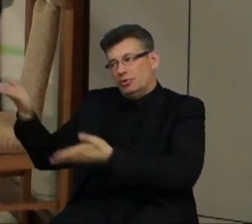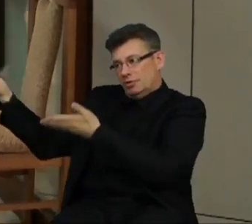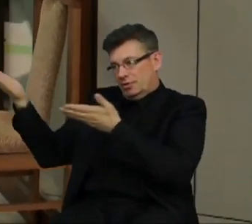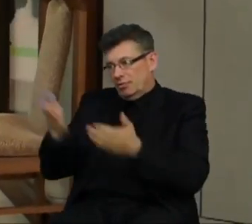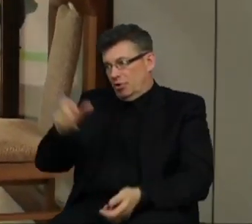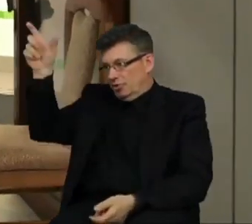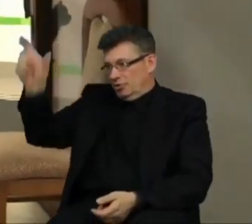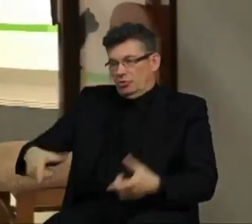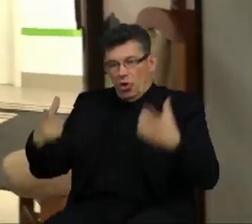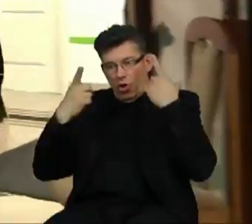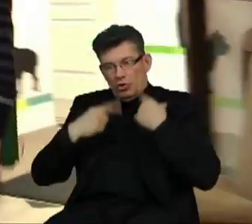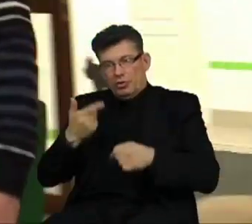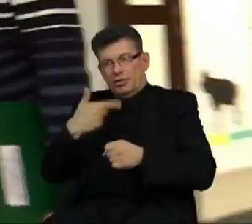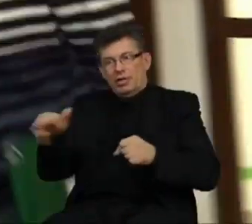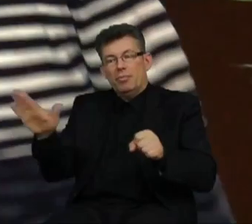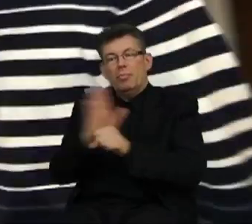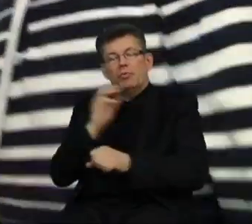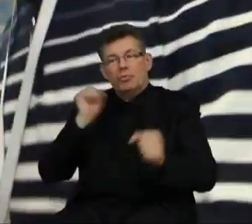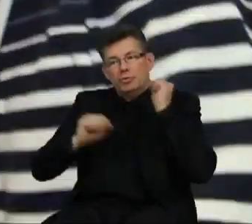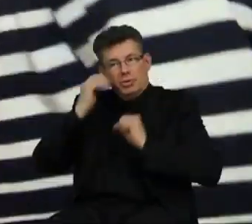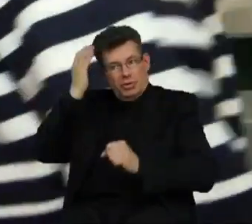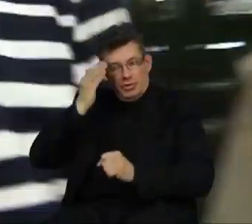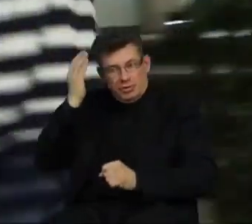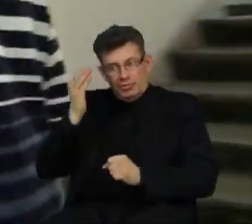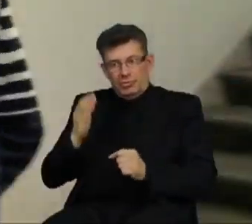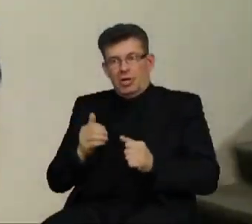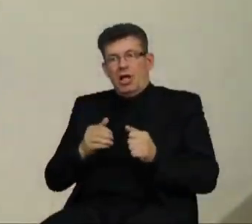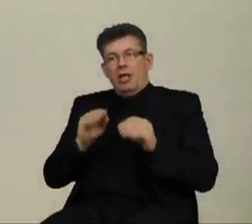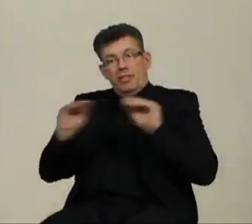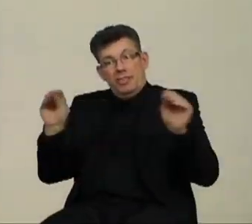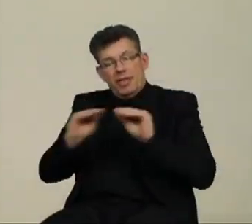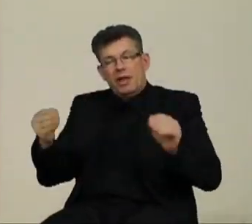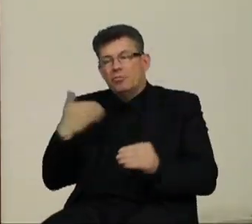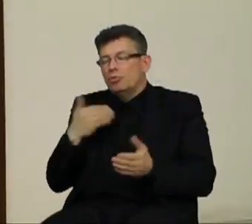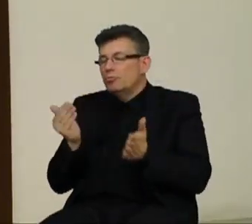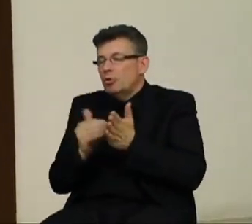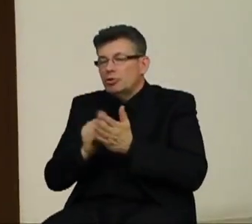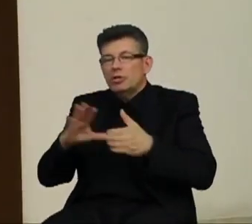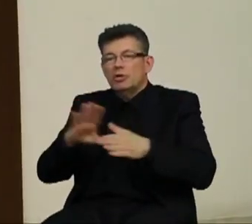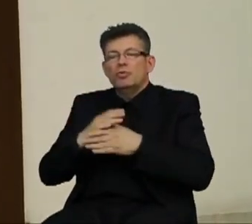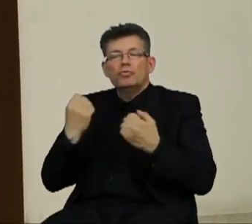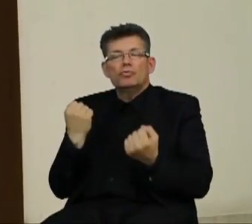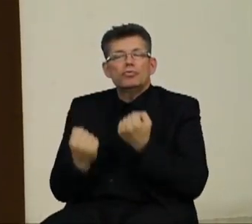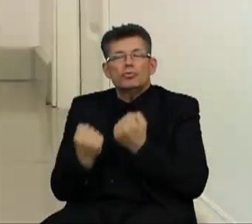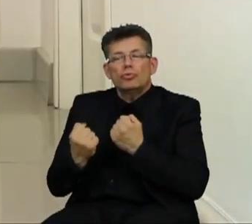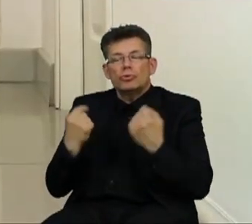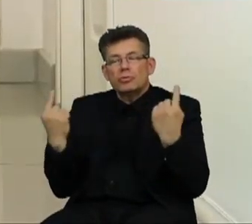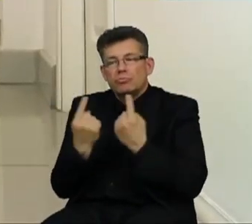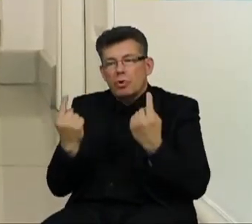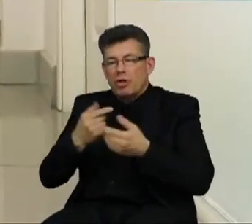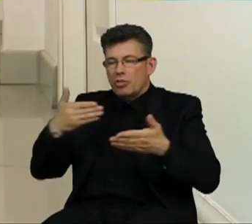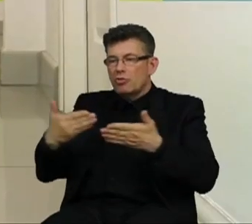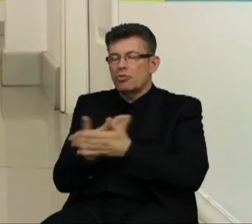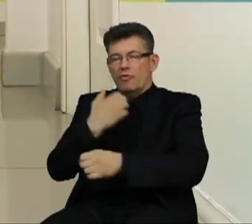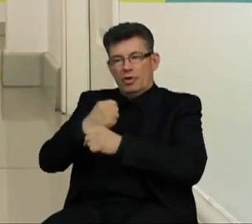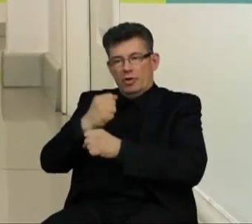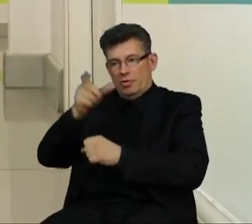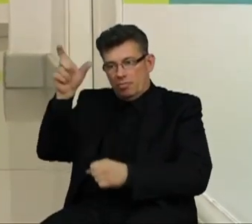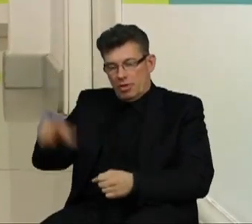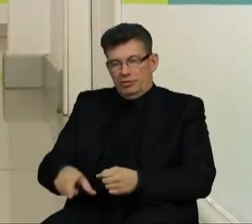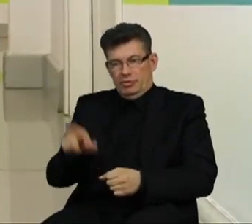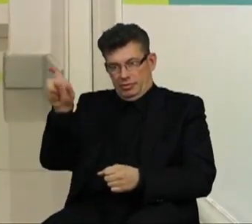niepełnosprawnością intelektualną. Trener pracy pojawiał się w najciekawszych momentach i w tych najtrudniejszych momentach, tych najtrudniejszych dla pracownika, nowego pracownika, jakim był pan